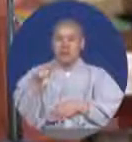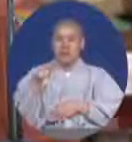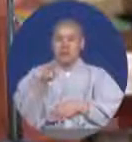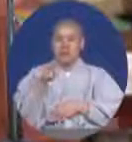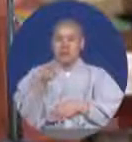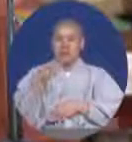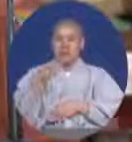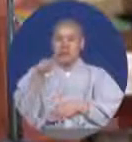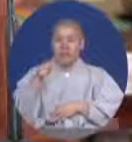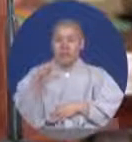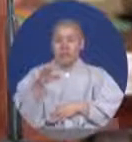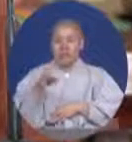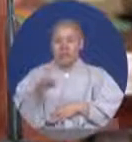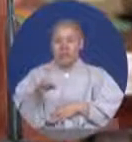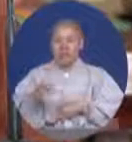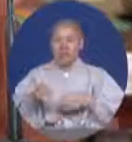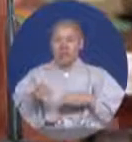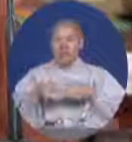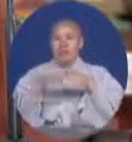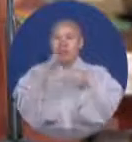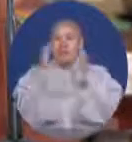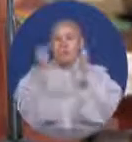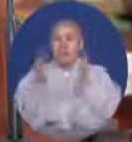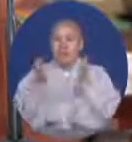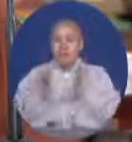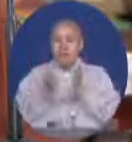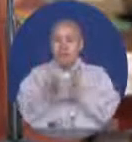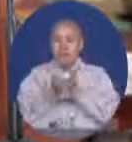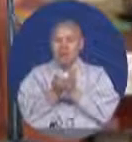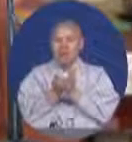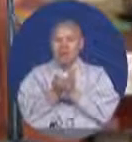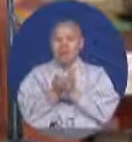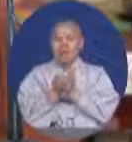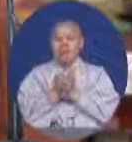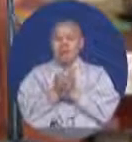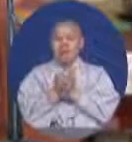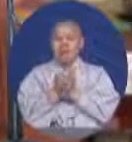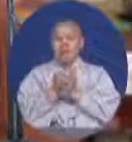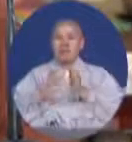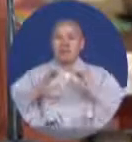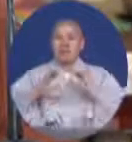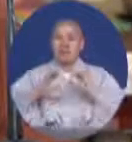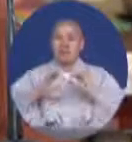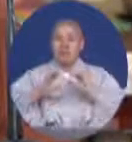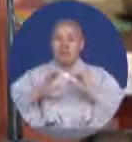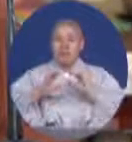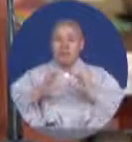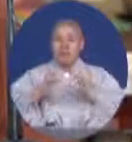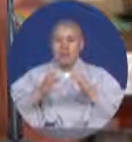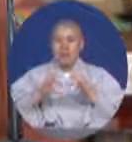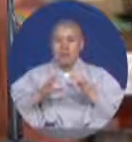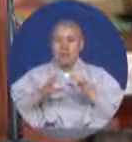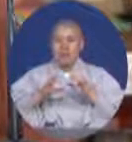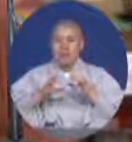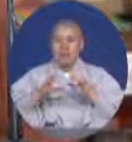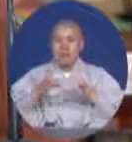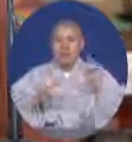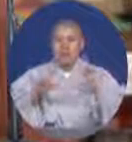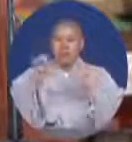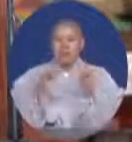이 일체재상이 정명제불이라. 일체재상을 다 여의는 것이 곧